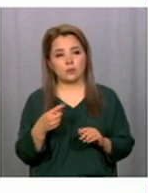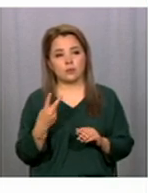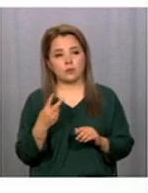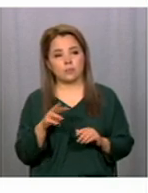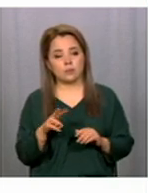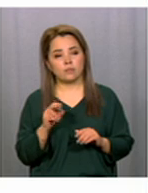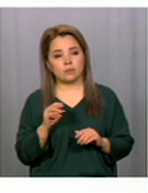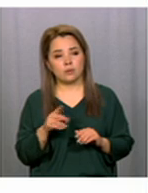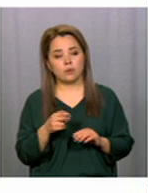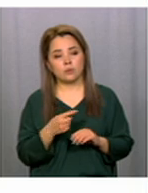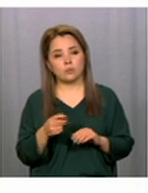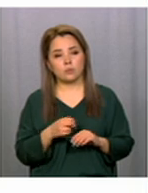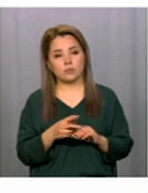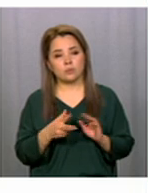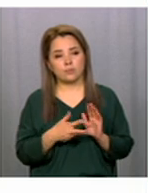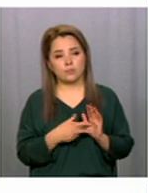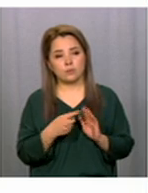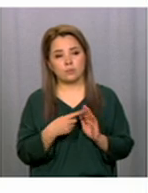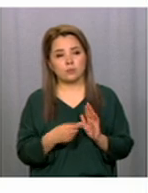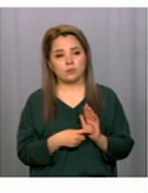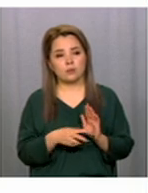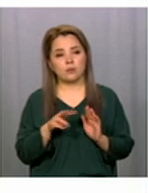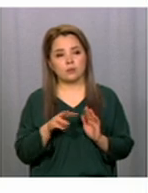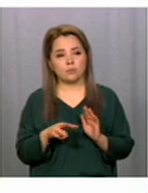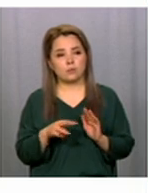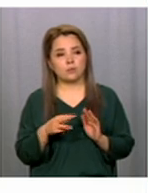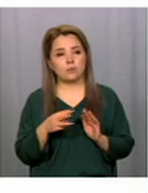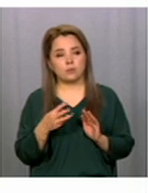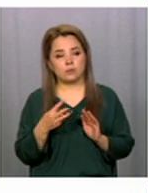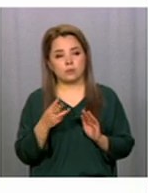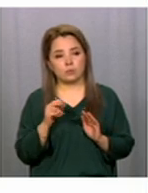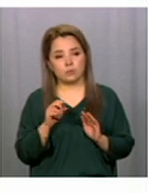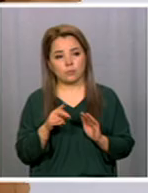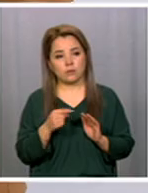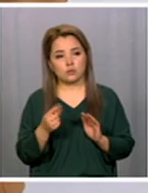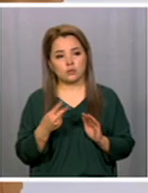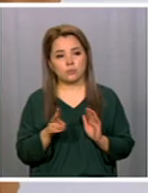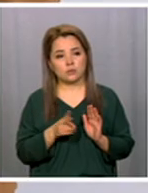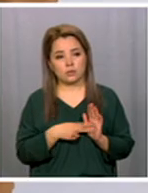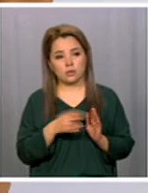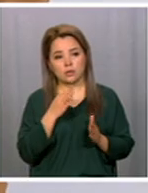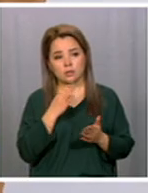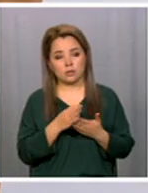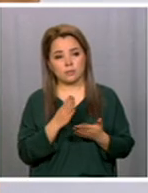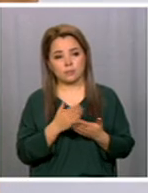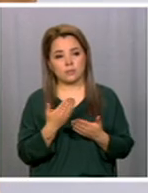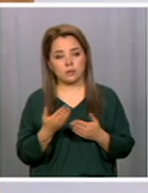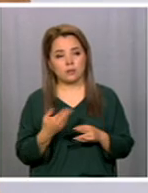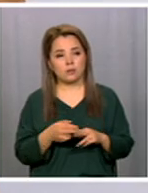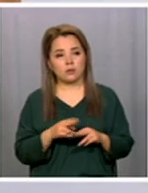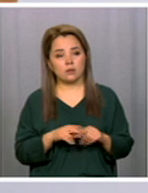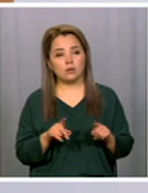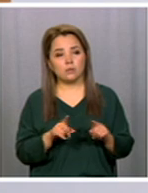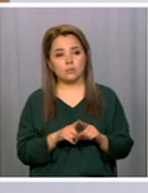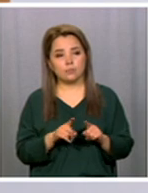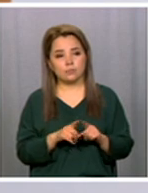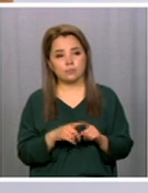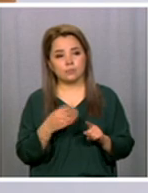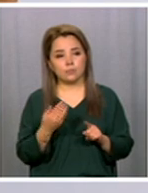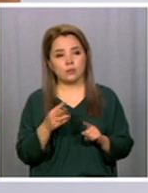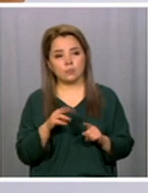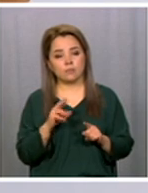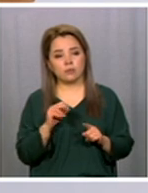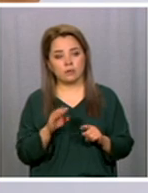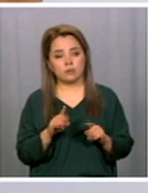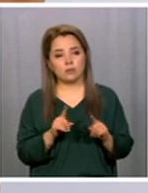азайту 18, бөлінген m куб азайтылған 27 деп жазамыз. 2m квадраттан 2m квадратты